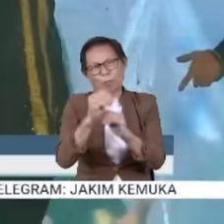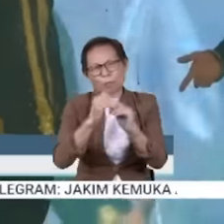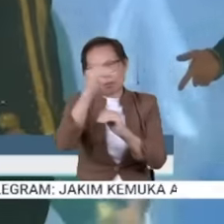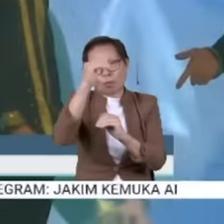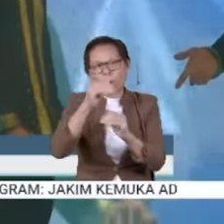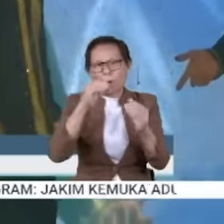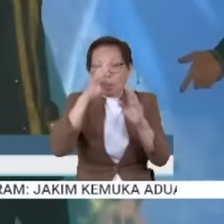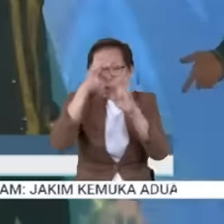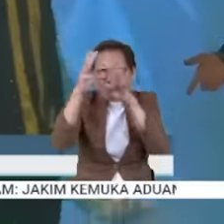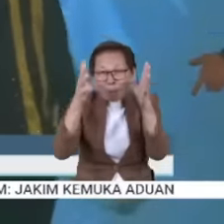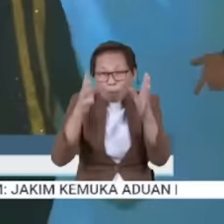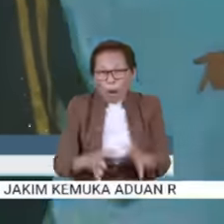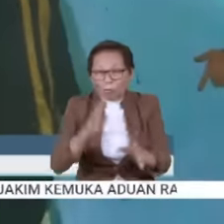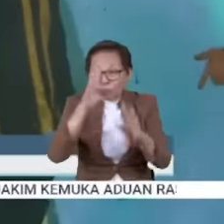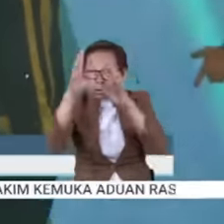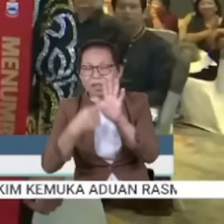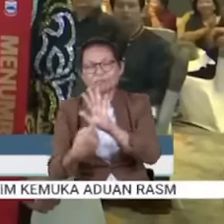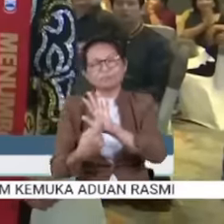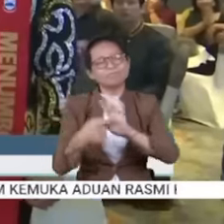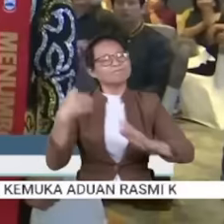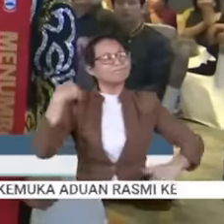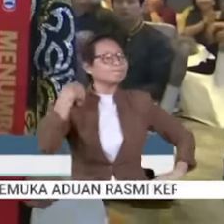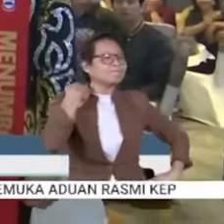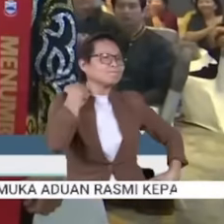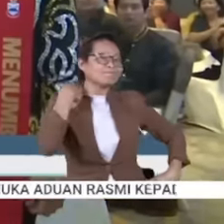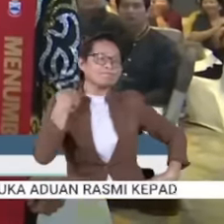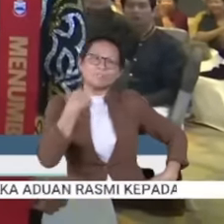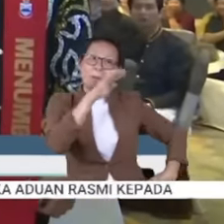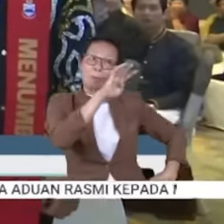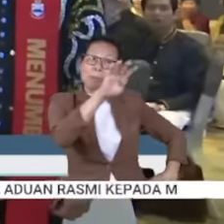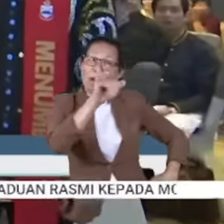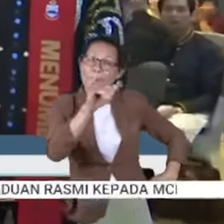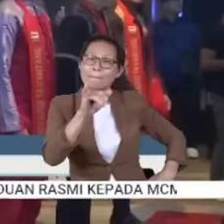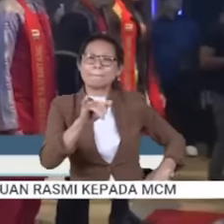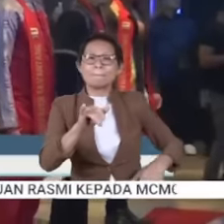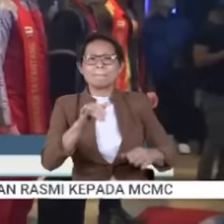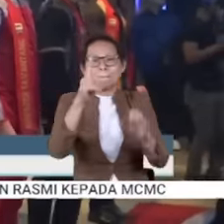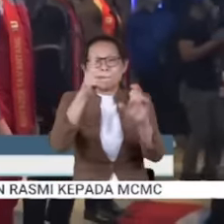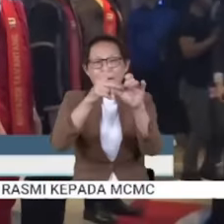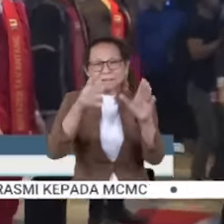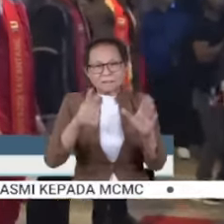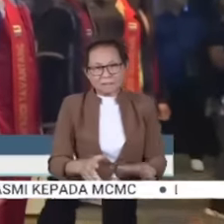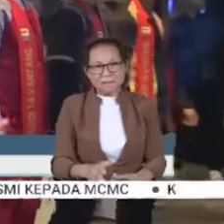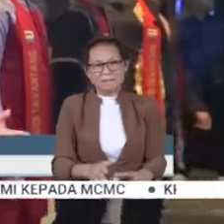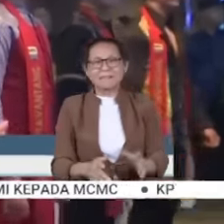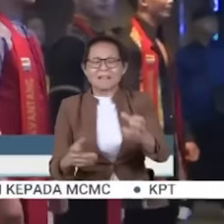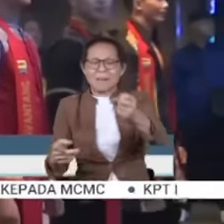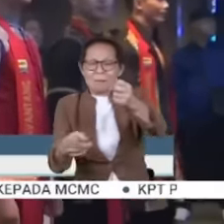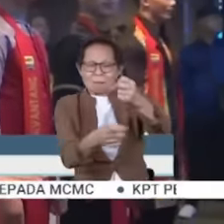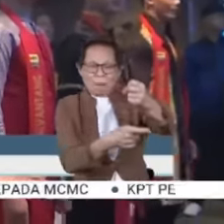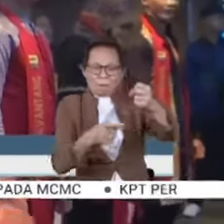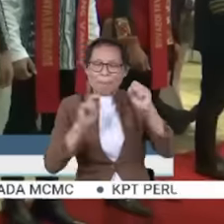fashion ini dengan rekaan yang diperaga 46 peserta Mr 2023